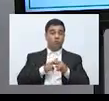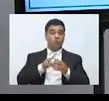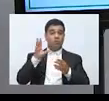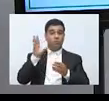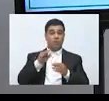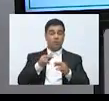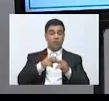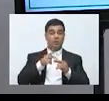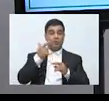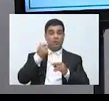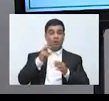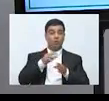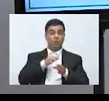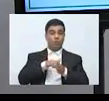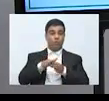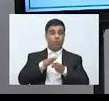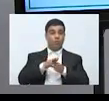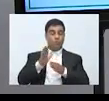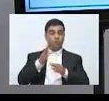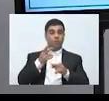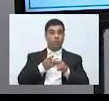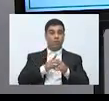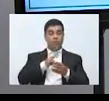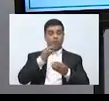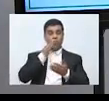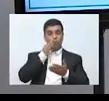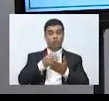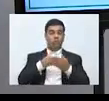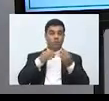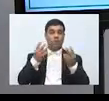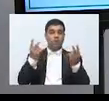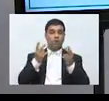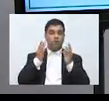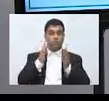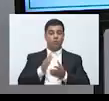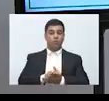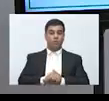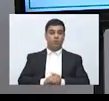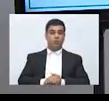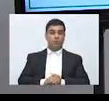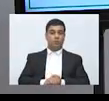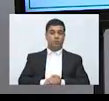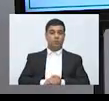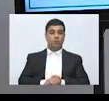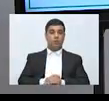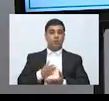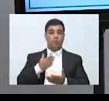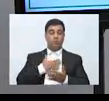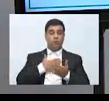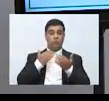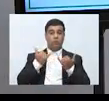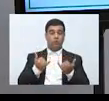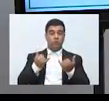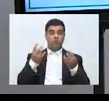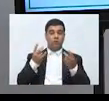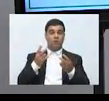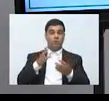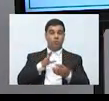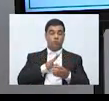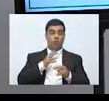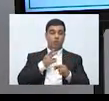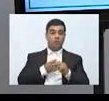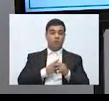shu gaplarni to'ldirib, demak, javob berishingiz kerak bo'ladi. Men bugun menga kerakli